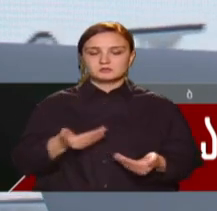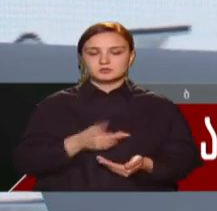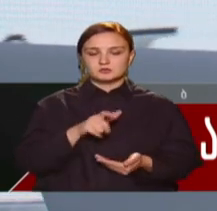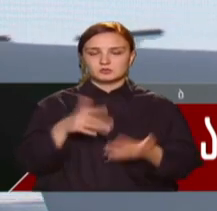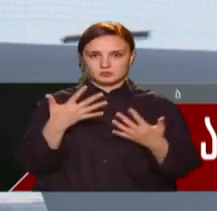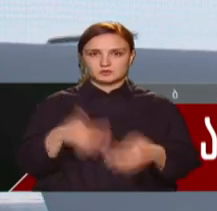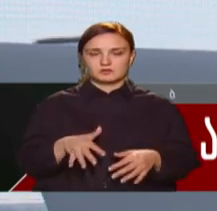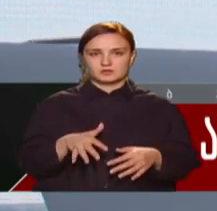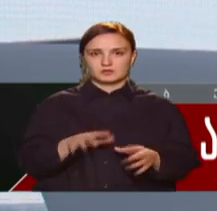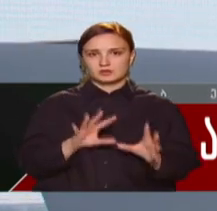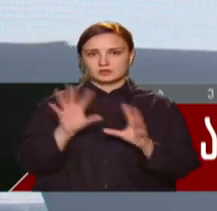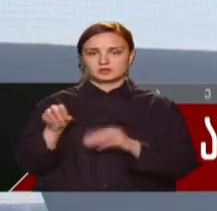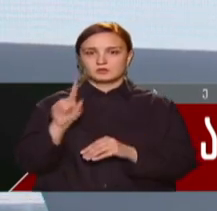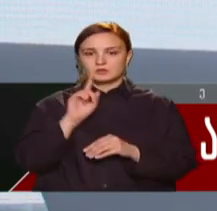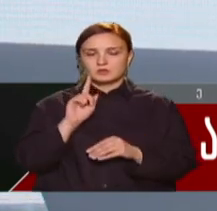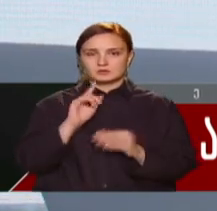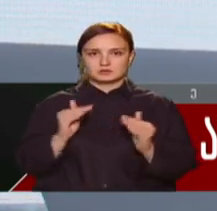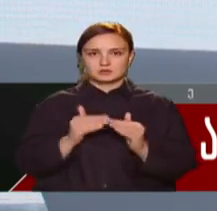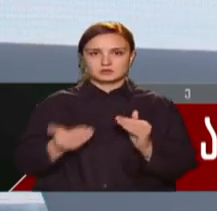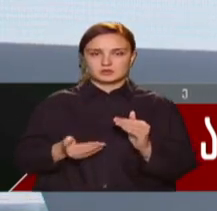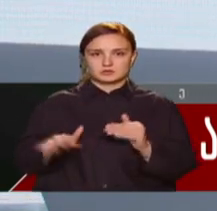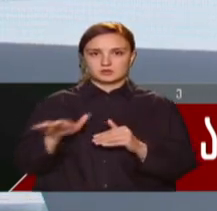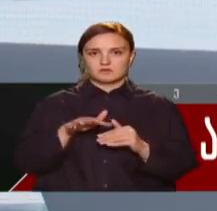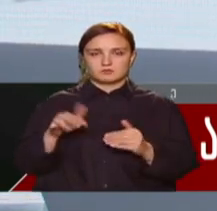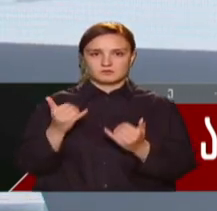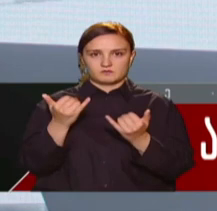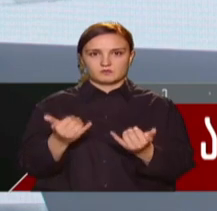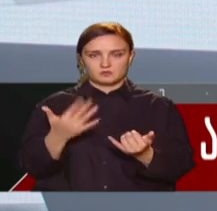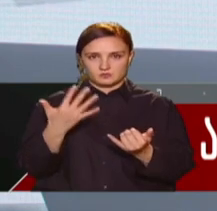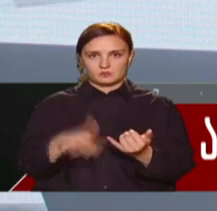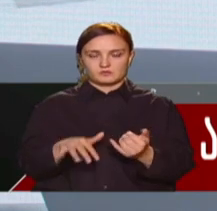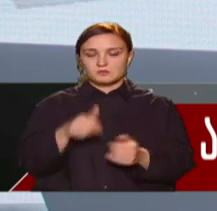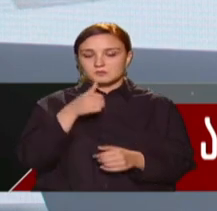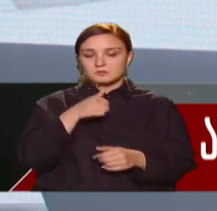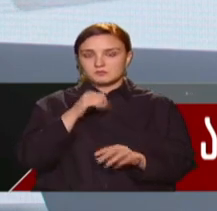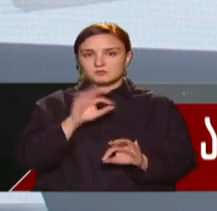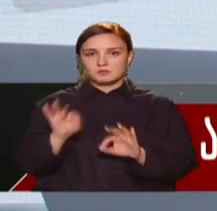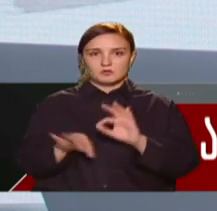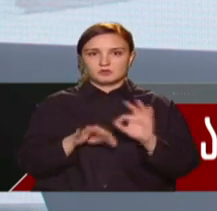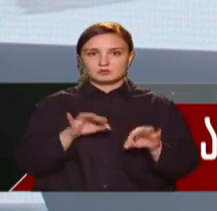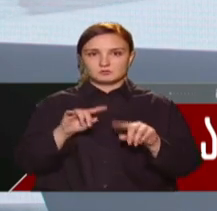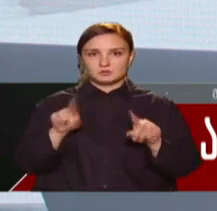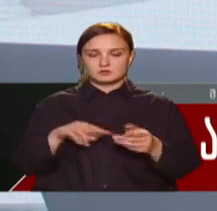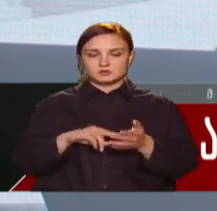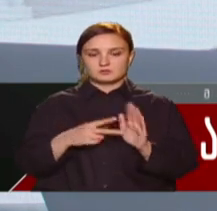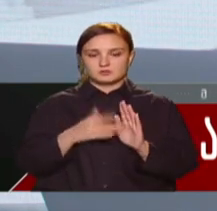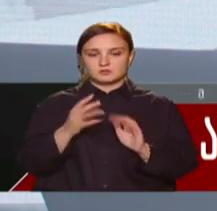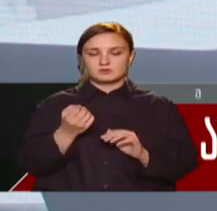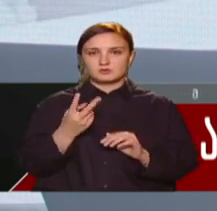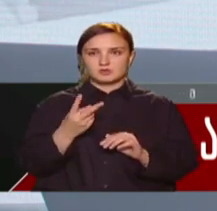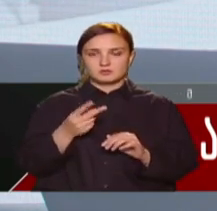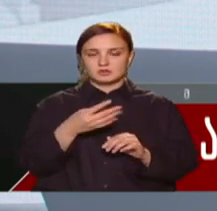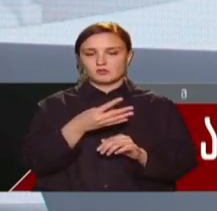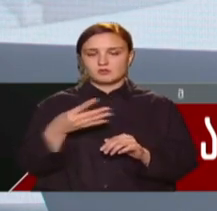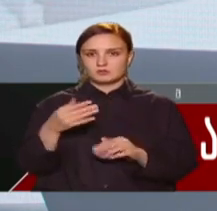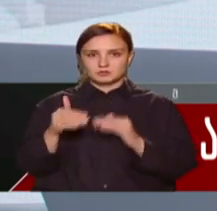მცხოვრებლები უკვე გაიყვანა და ისინი დროებითი საცხოვრებელი ფართითაც უზრუნველყო. საპილოტო პროექტის ფარგლებში დაგეგმილია კიდევ 12 ავარიული